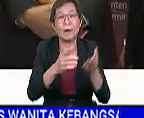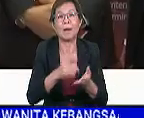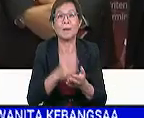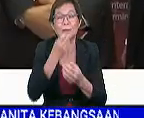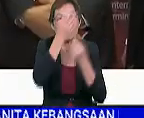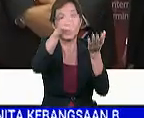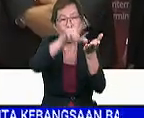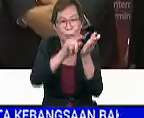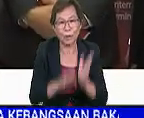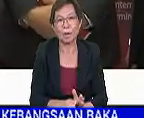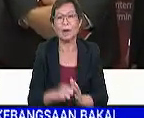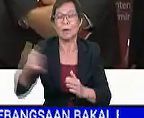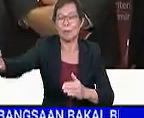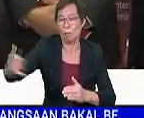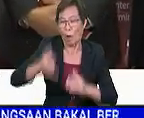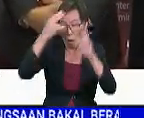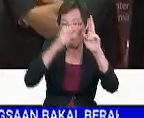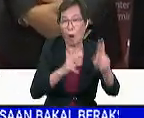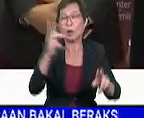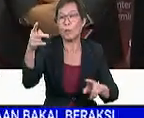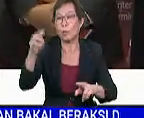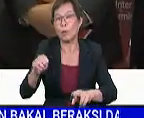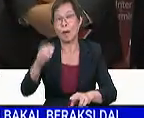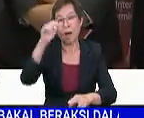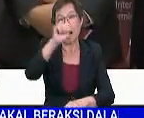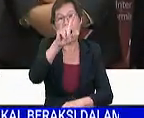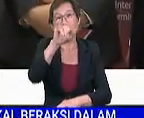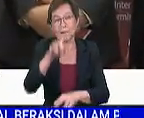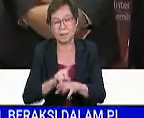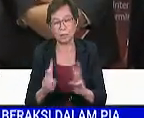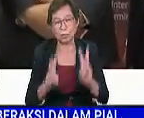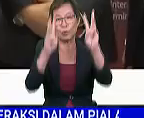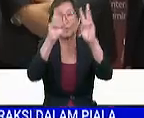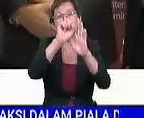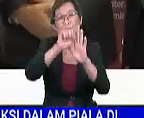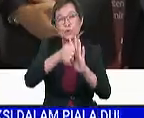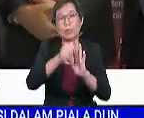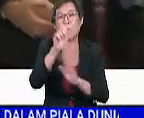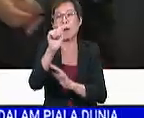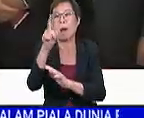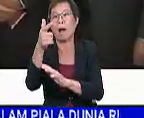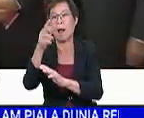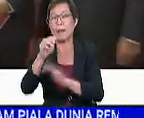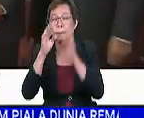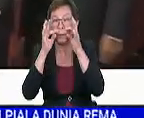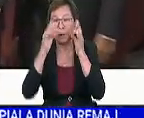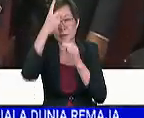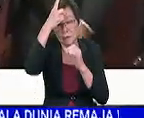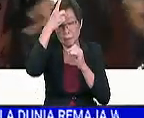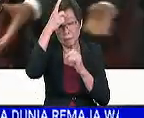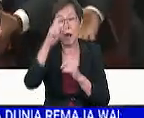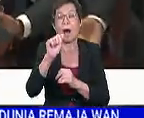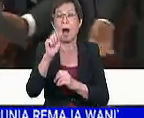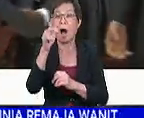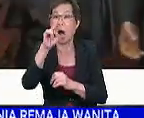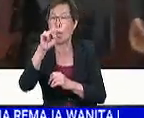hormat kepada timbalan ketua menteri Datuk Amar Awang Tengah liassan di Wisma sumber alam Kuching sementara itu dat Amar Awang